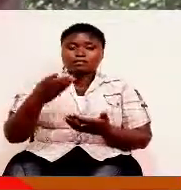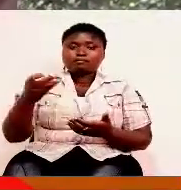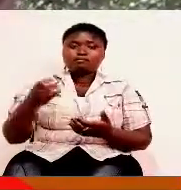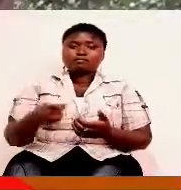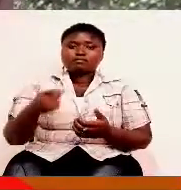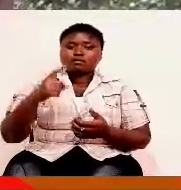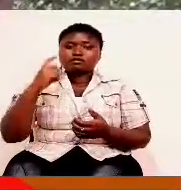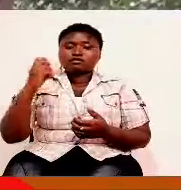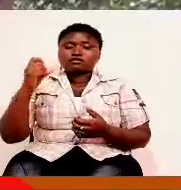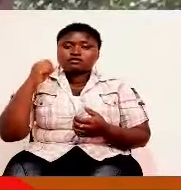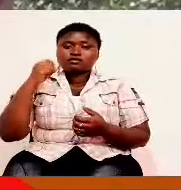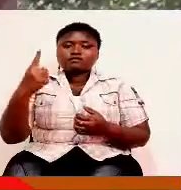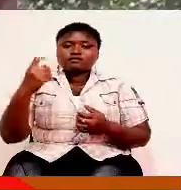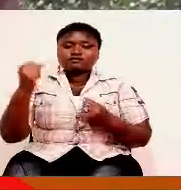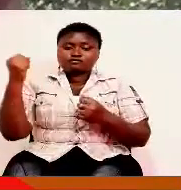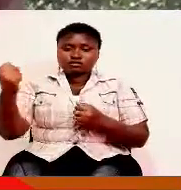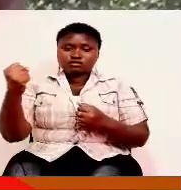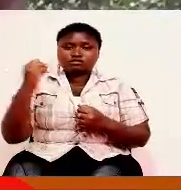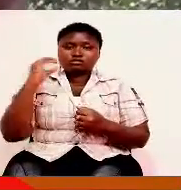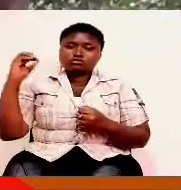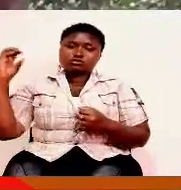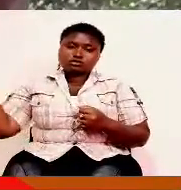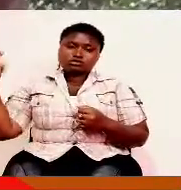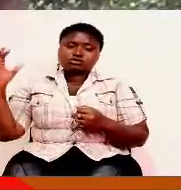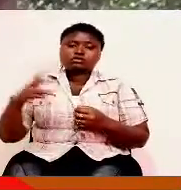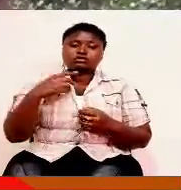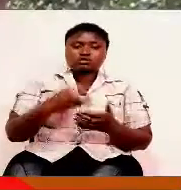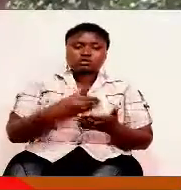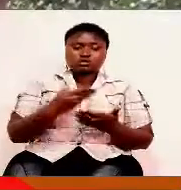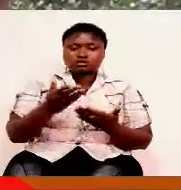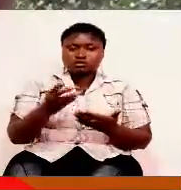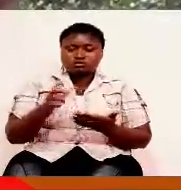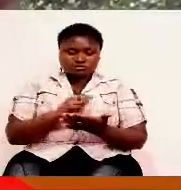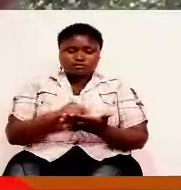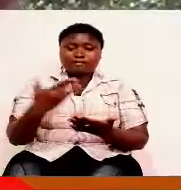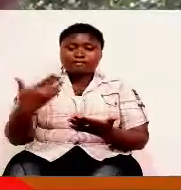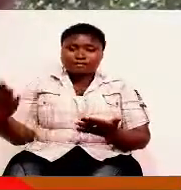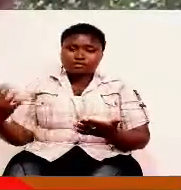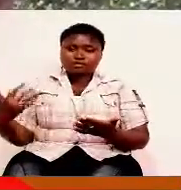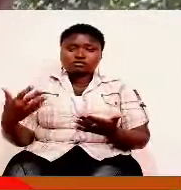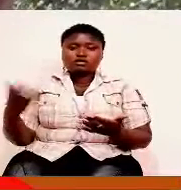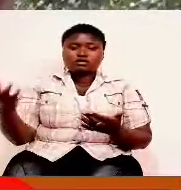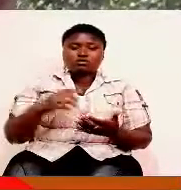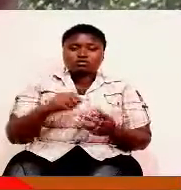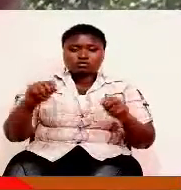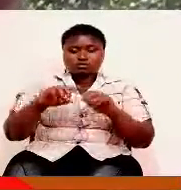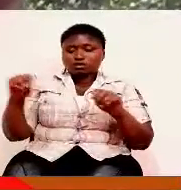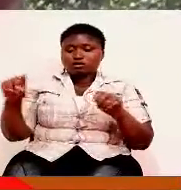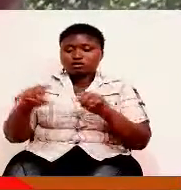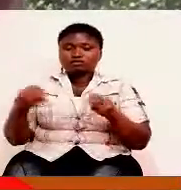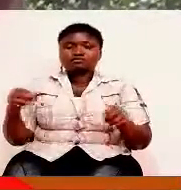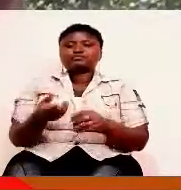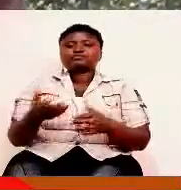cash na tukiriha na tukinengerwo maratathi tugika wiring na kuma hindi tukirwo